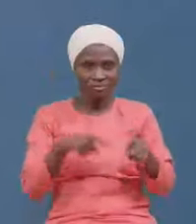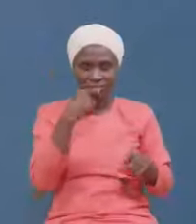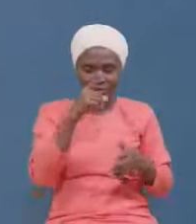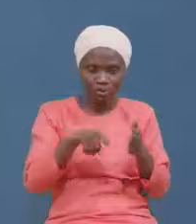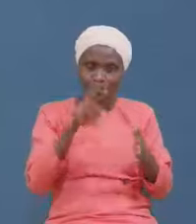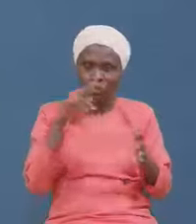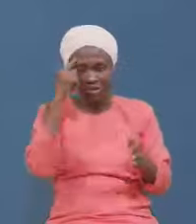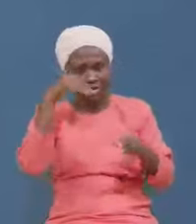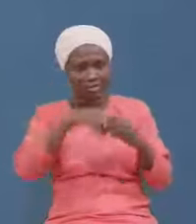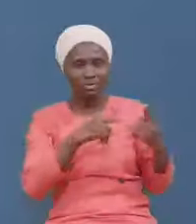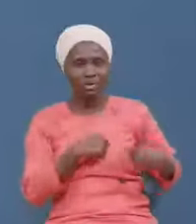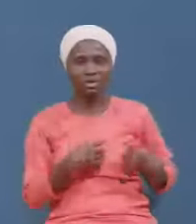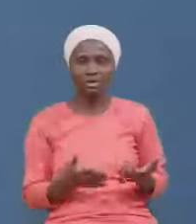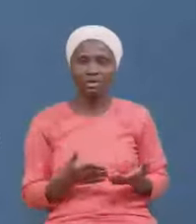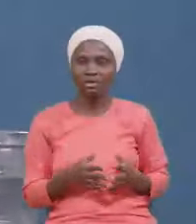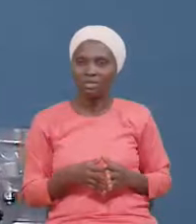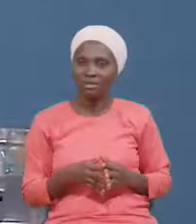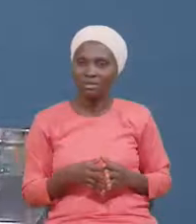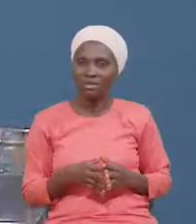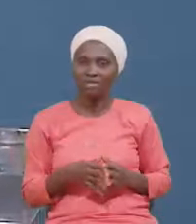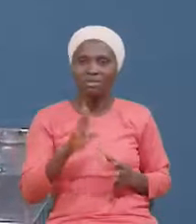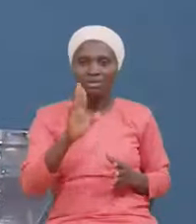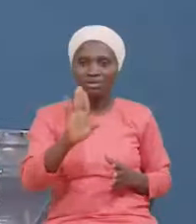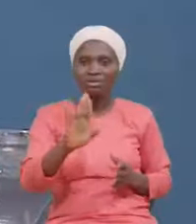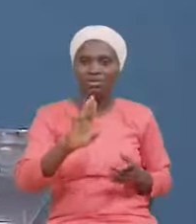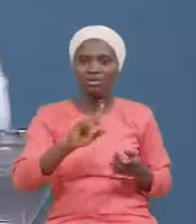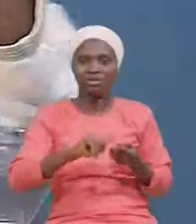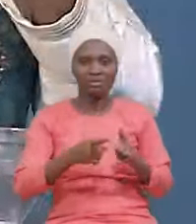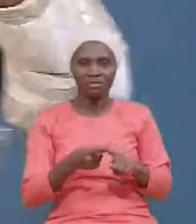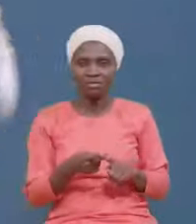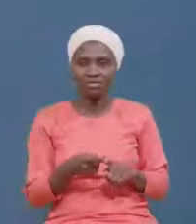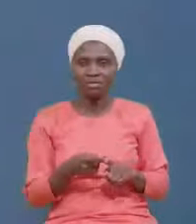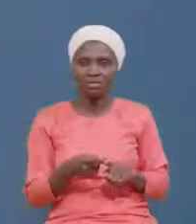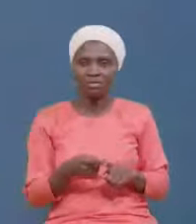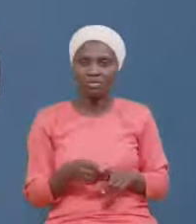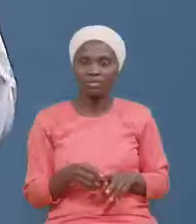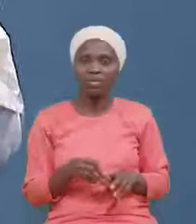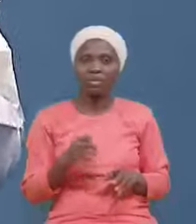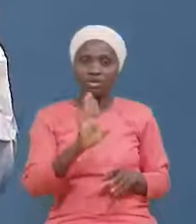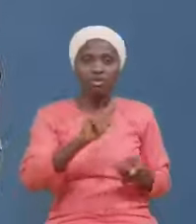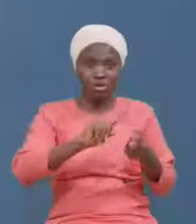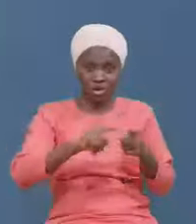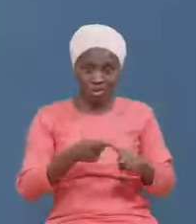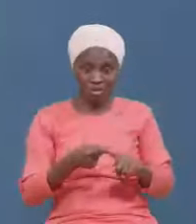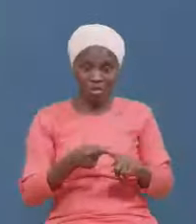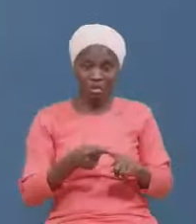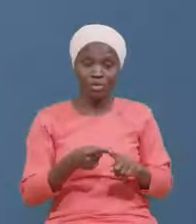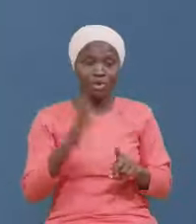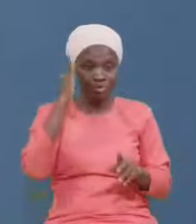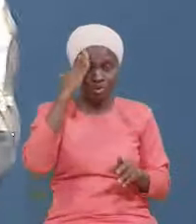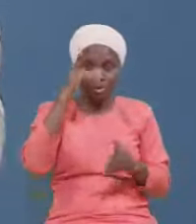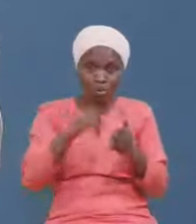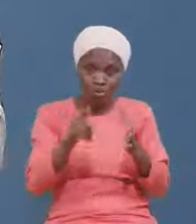మీ చేతిలో హృదయములో ఏమనుకుంటున్నారో ఎవరికి చెప్పాల్సిన పని లేదు know what you have in your heart when you confess what your mouth. కాని